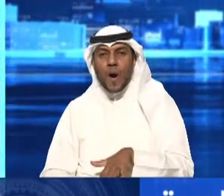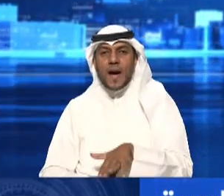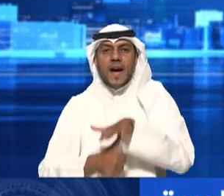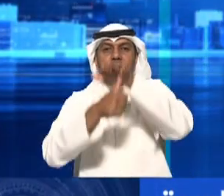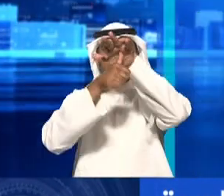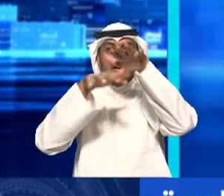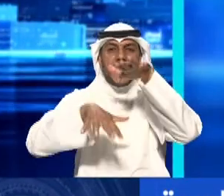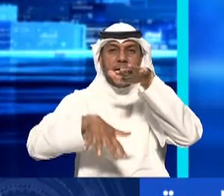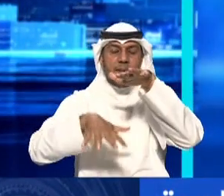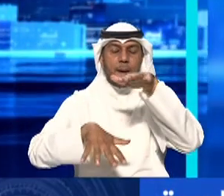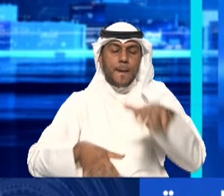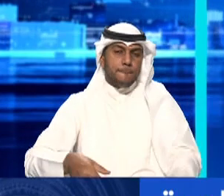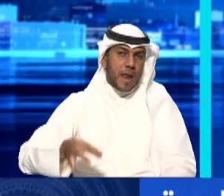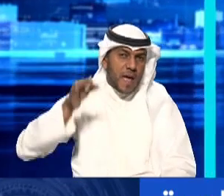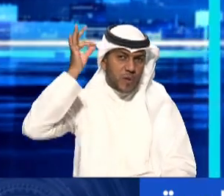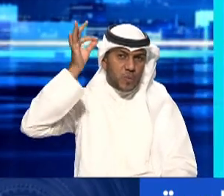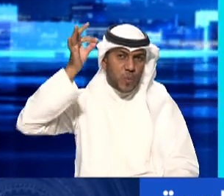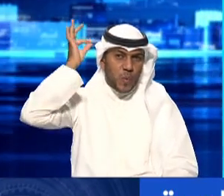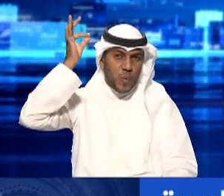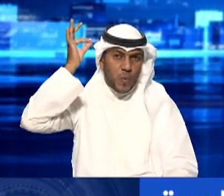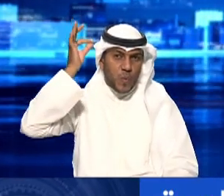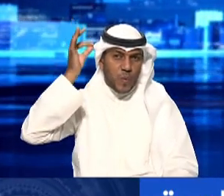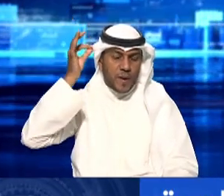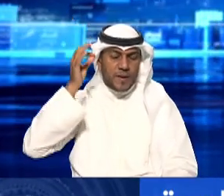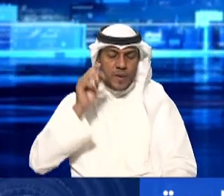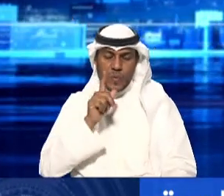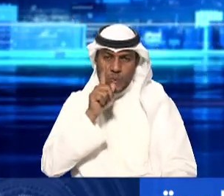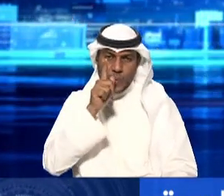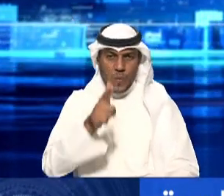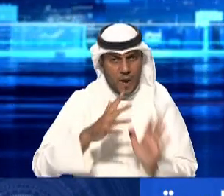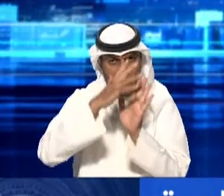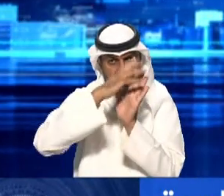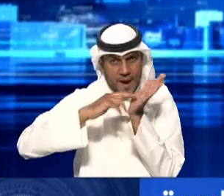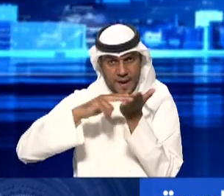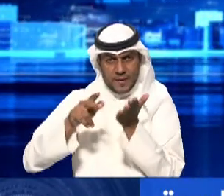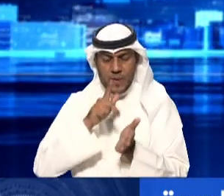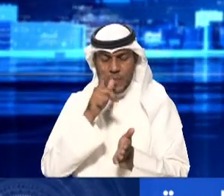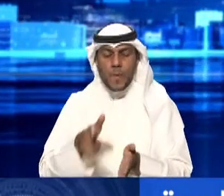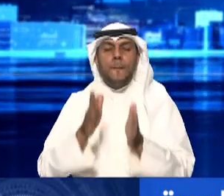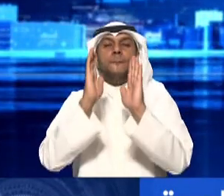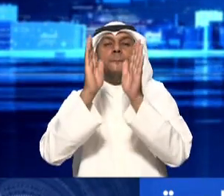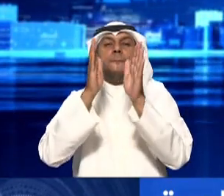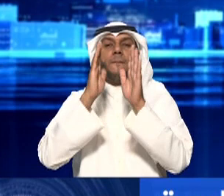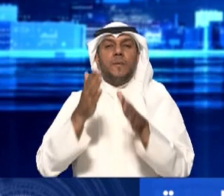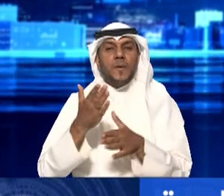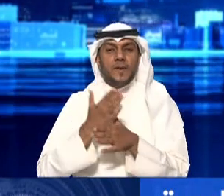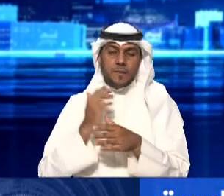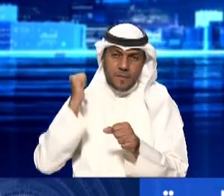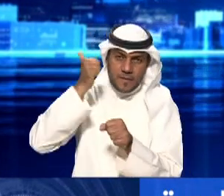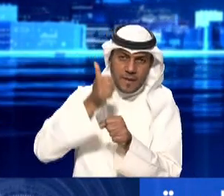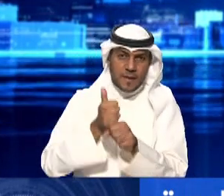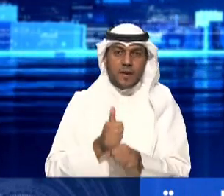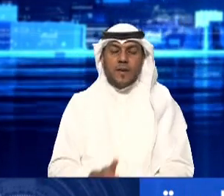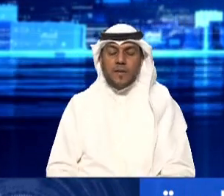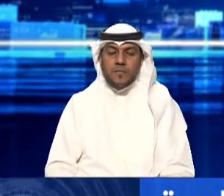قيس سعيد رئيس الجمهورية التونسية الشقيق. عبر فيها سموه رعاه الله عن خالص تهاني بمناسبة أداء